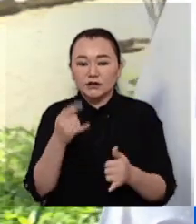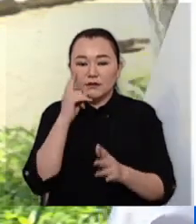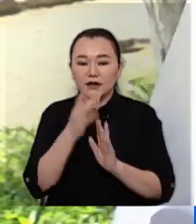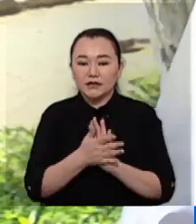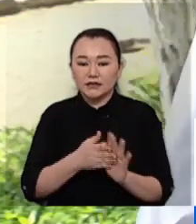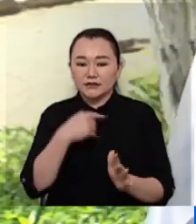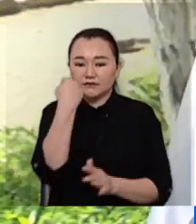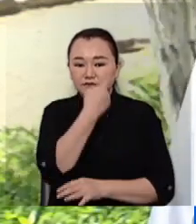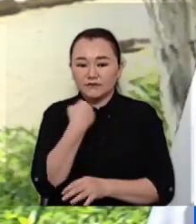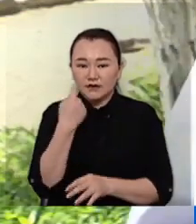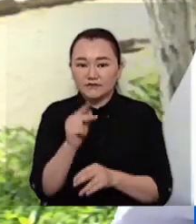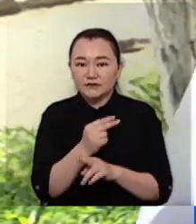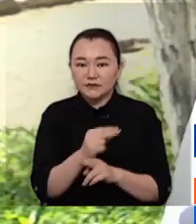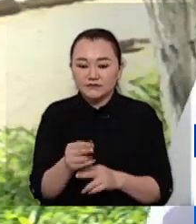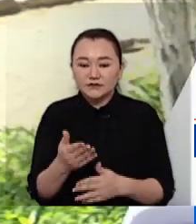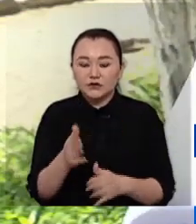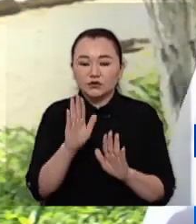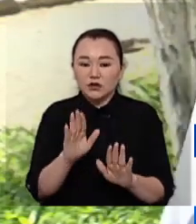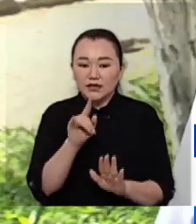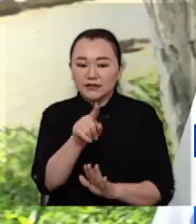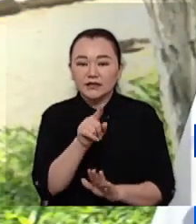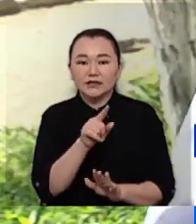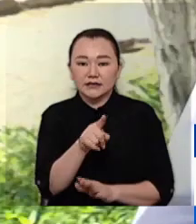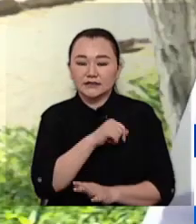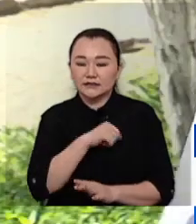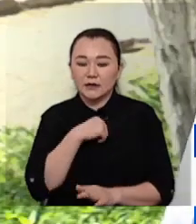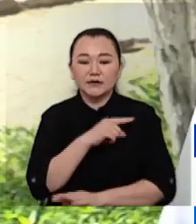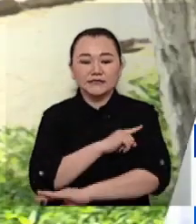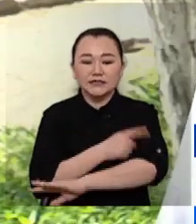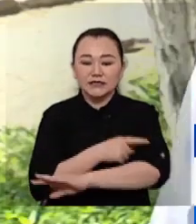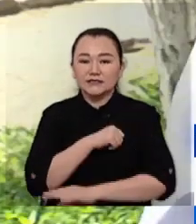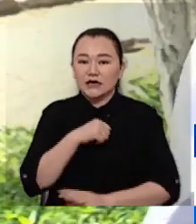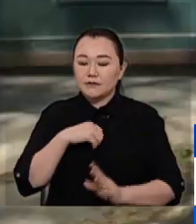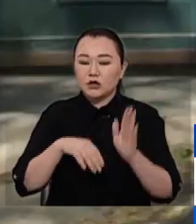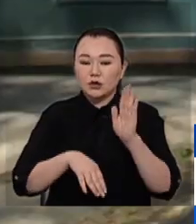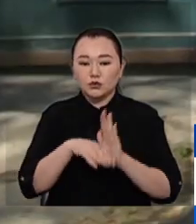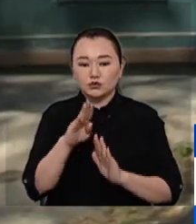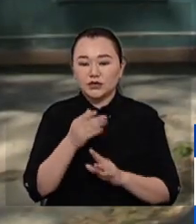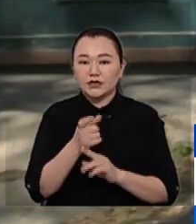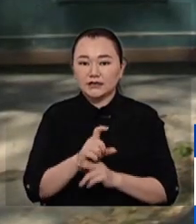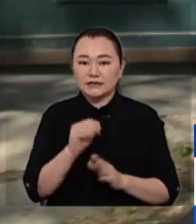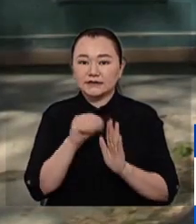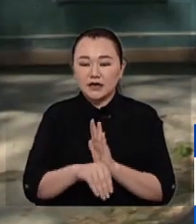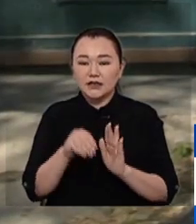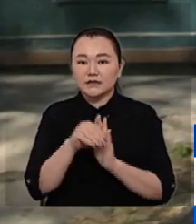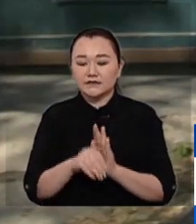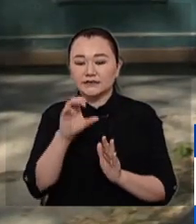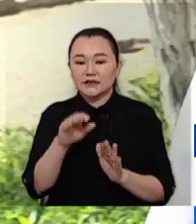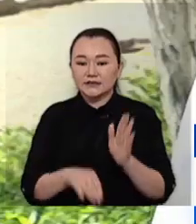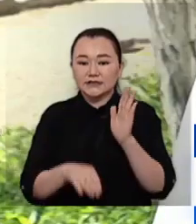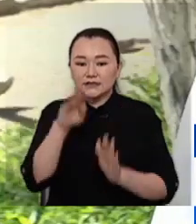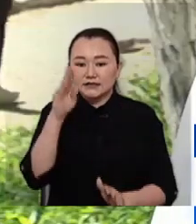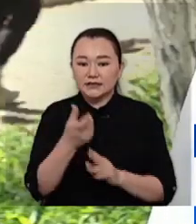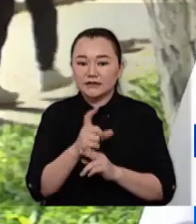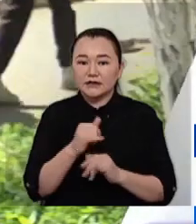понятиях индивидуализма. Только ты самый сильный, самый лучший. И это причем закладывается с детства. Это не